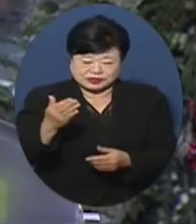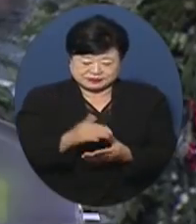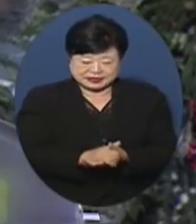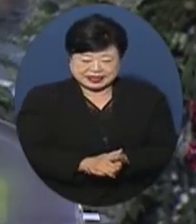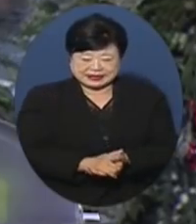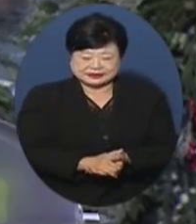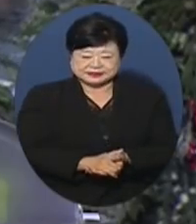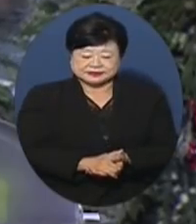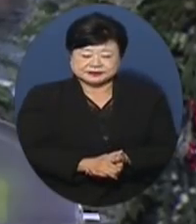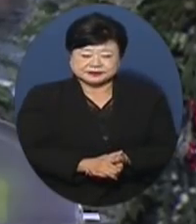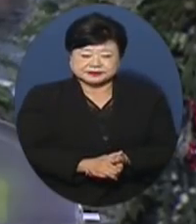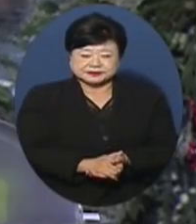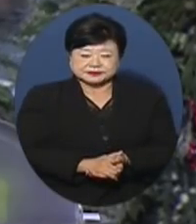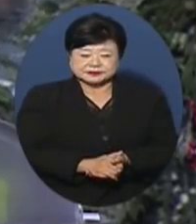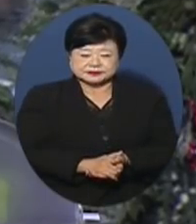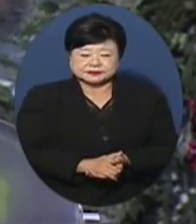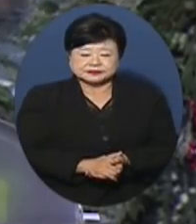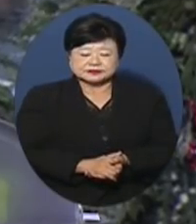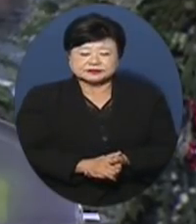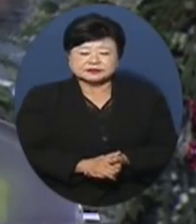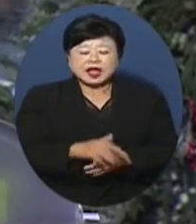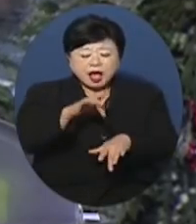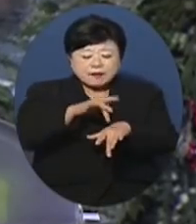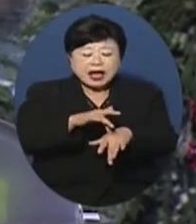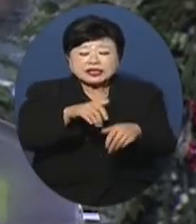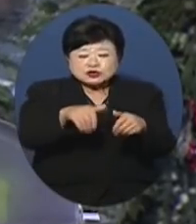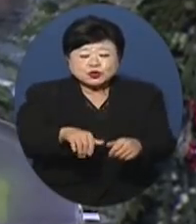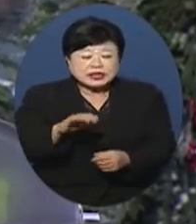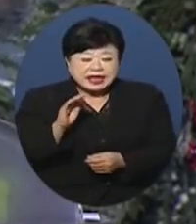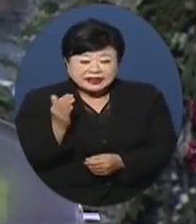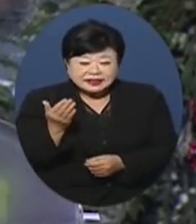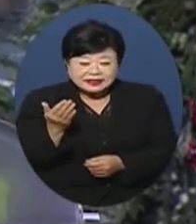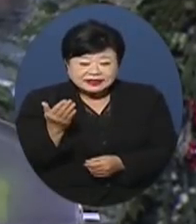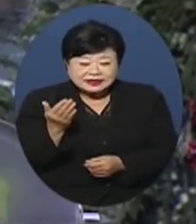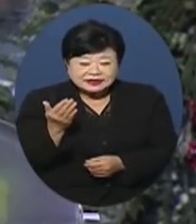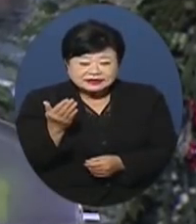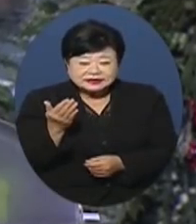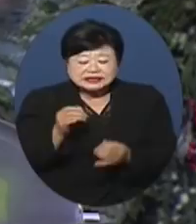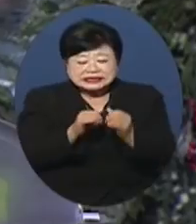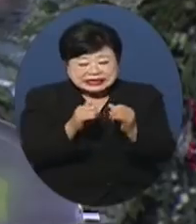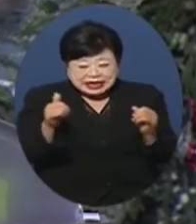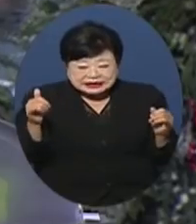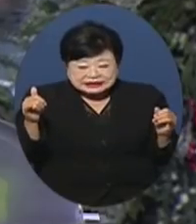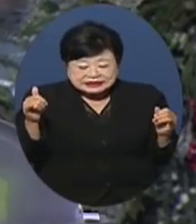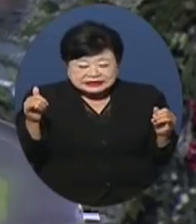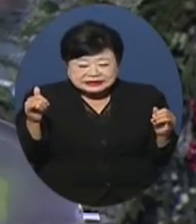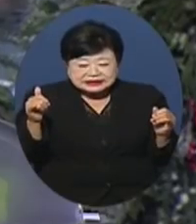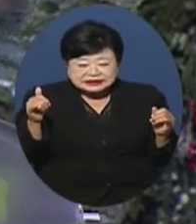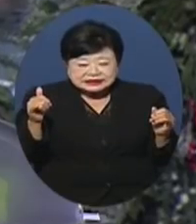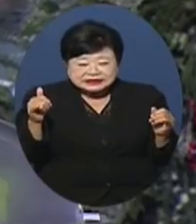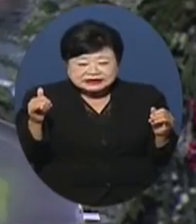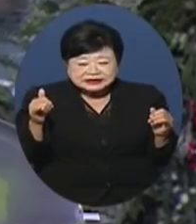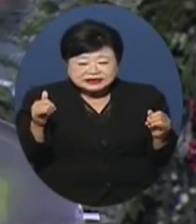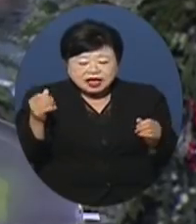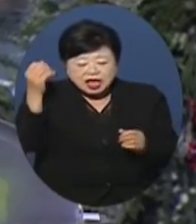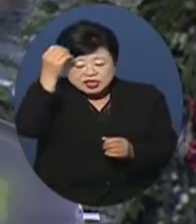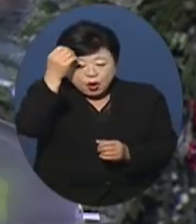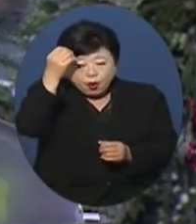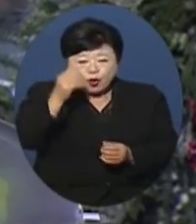것입니다. 마귀의 종이 된 인간은 영혼